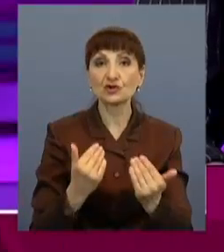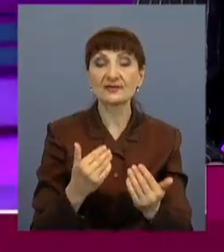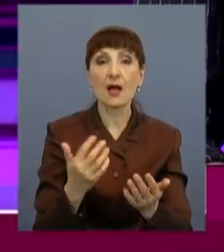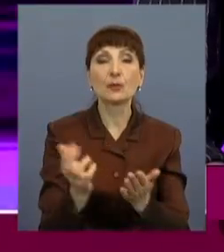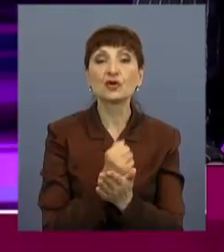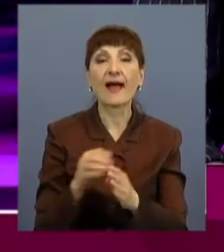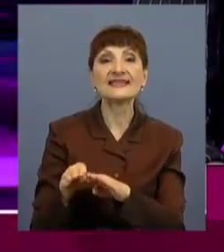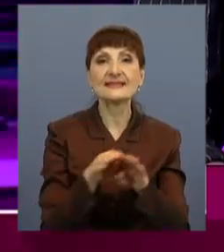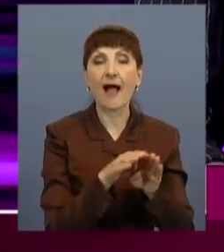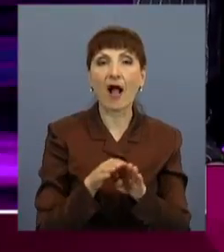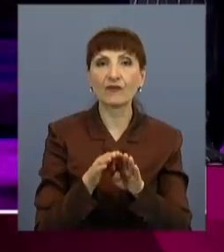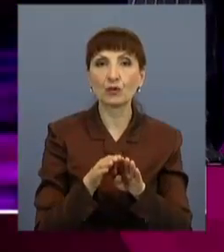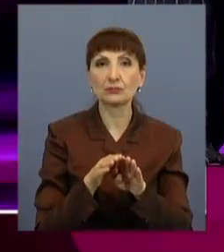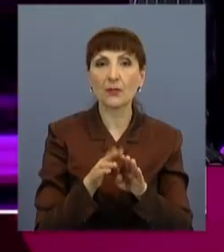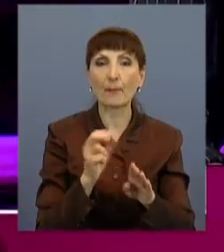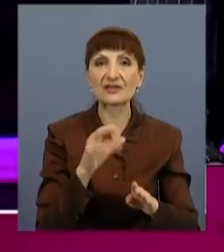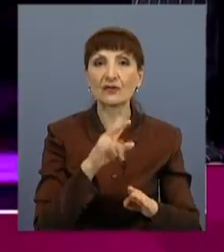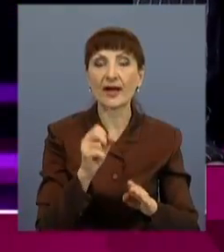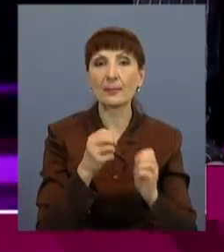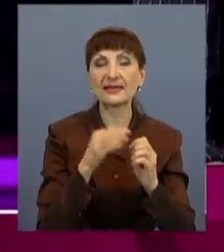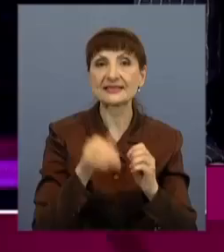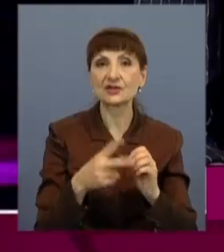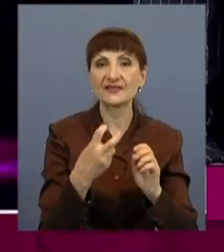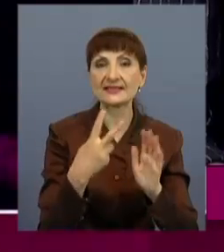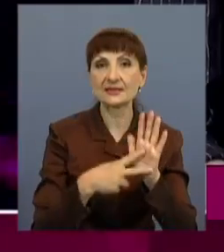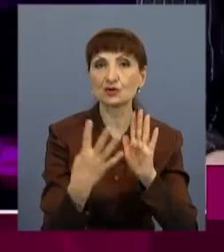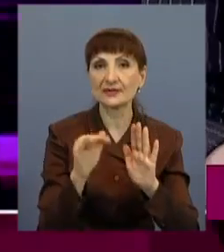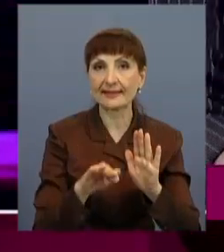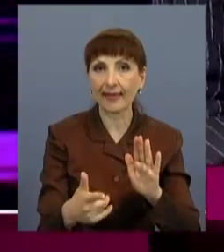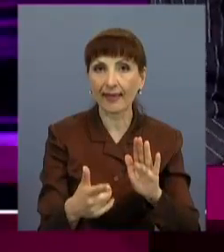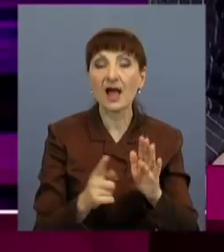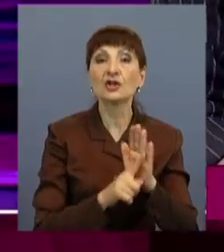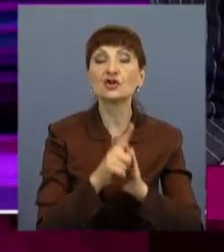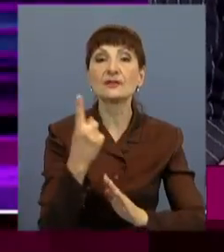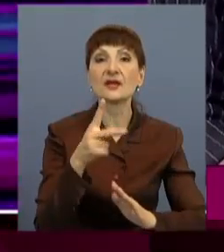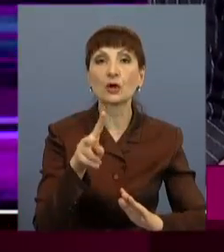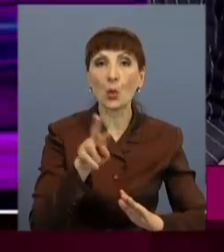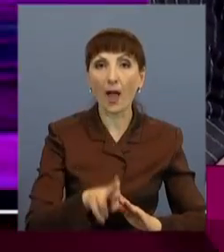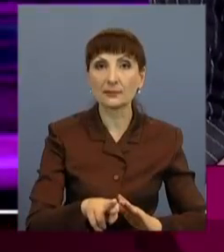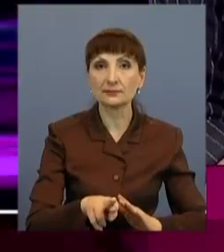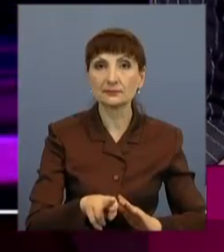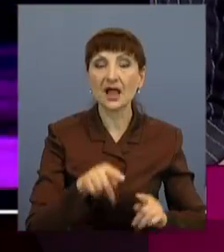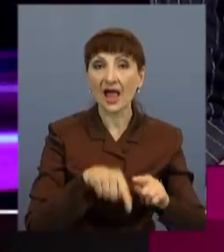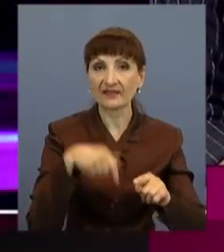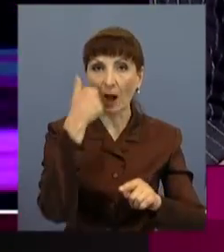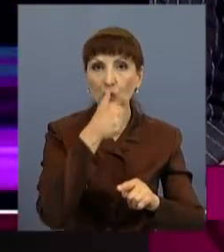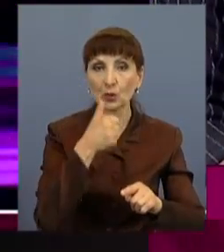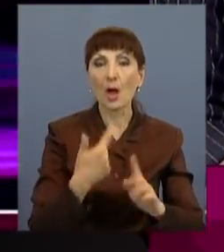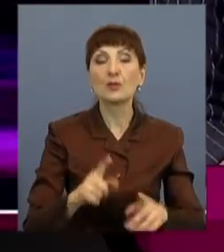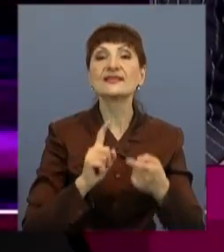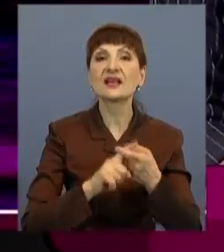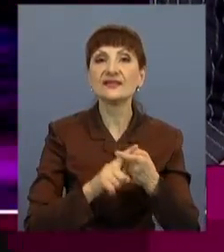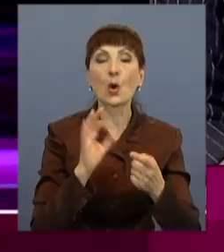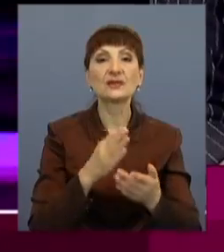одинаковую базовую пенсию в размере 15 274 тенге, то начиная с 1 июля текущего года оно будет